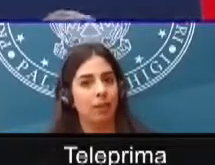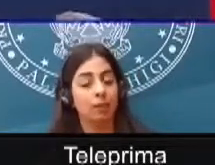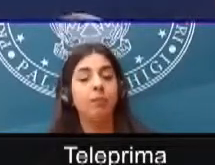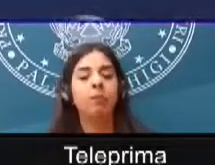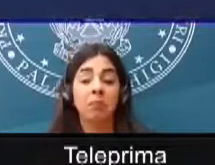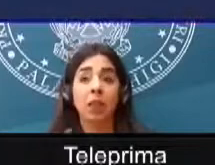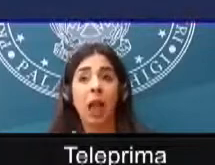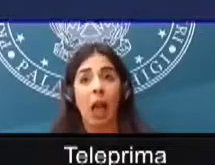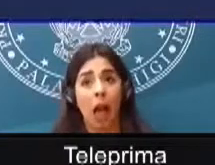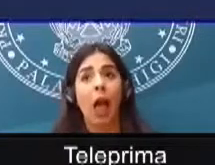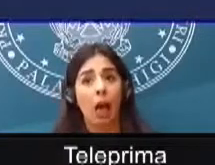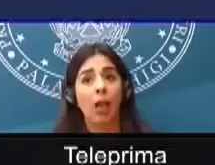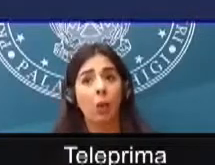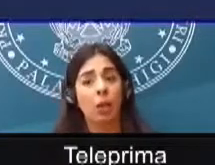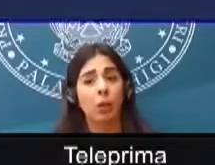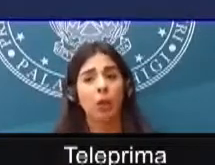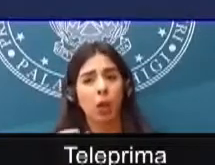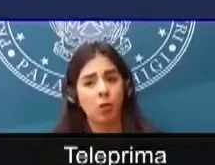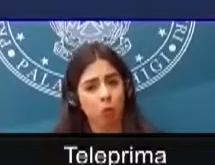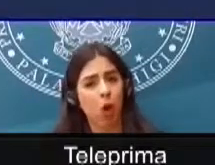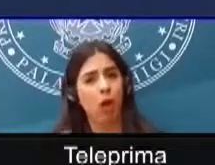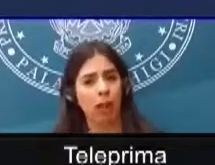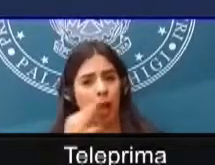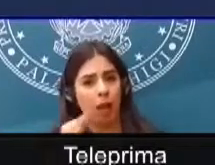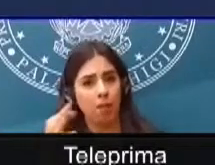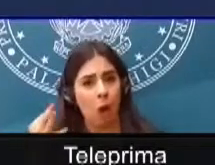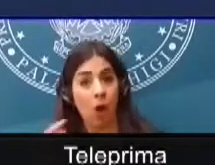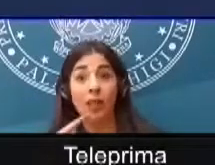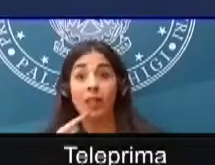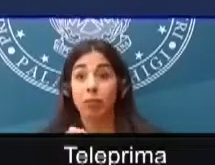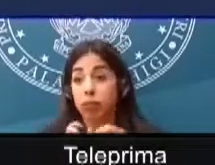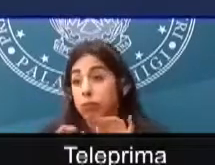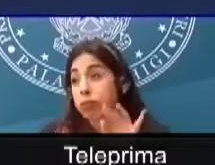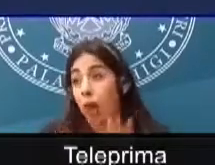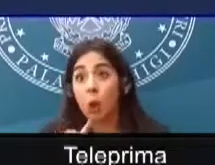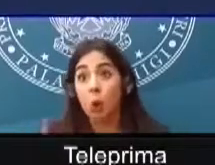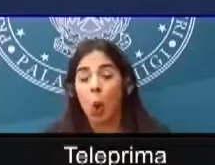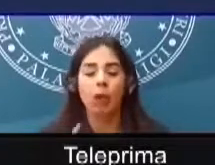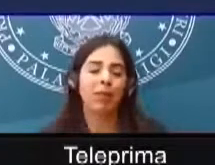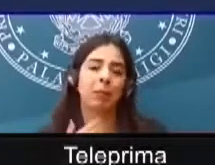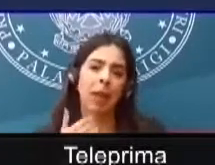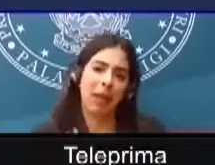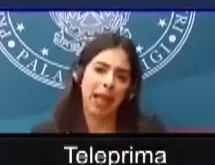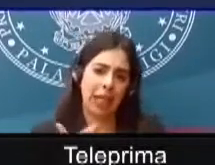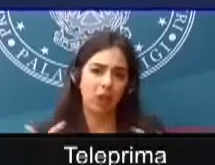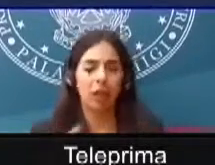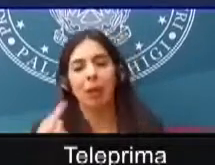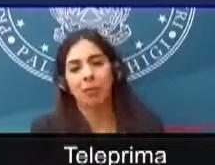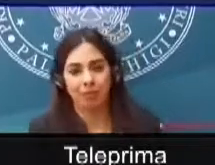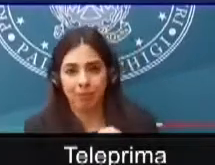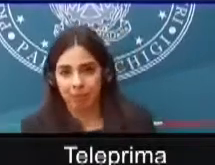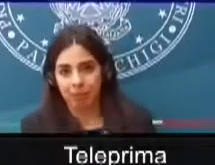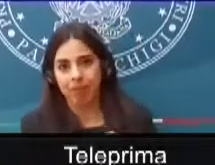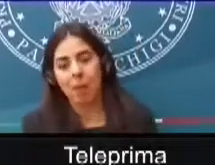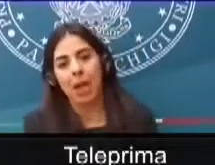29 Toscana, Calabria e Valle d'Aosta diventeranno rosse. Dal 3 al 5 aprile, comunque, tutta l'Italia resterà in rosso per